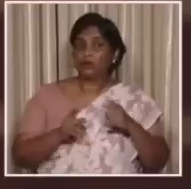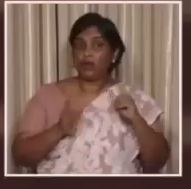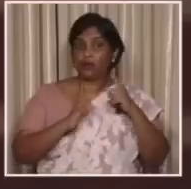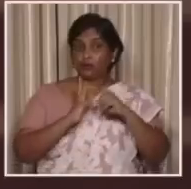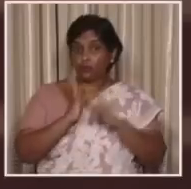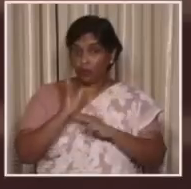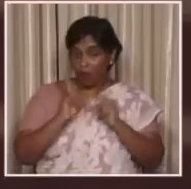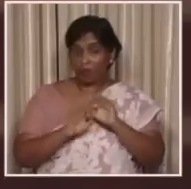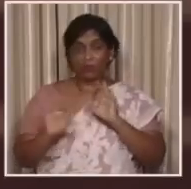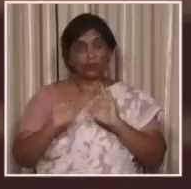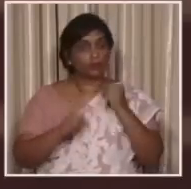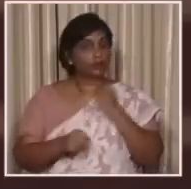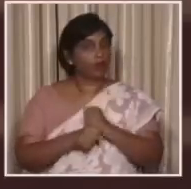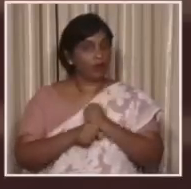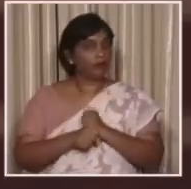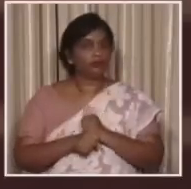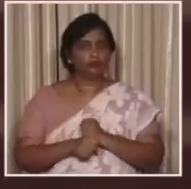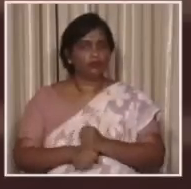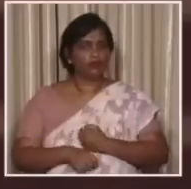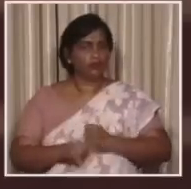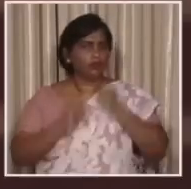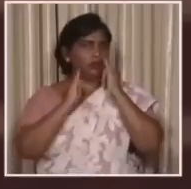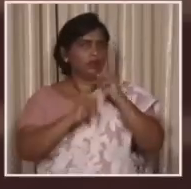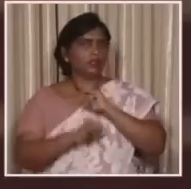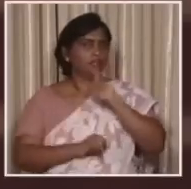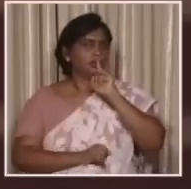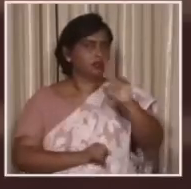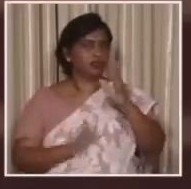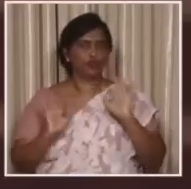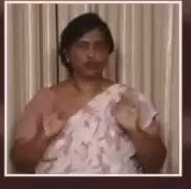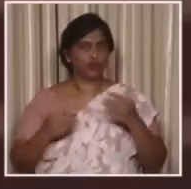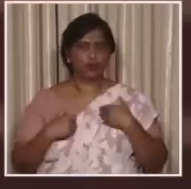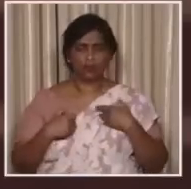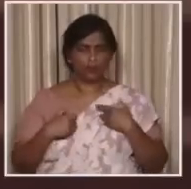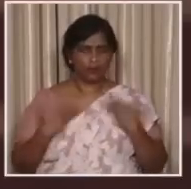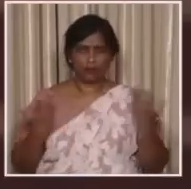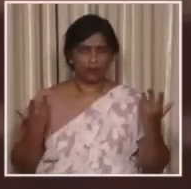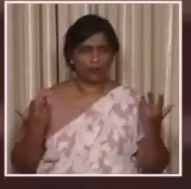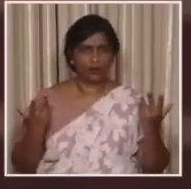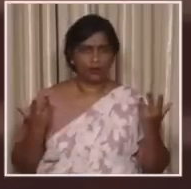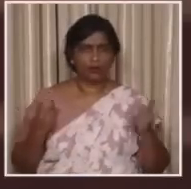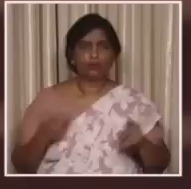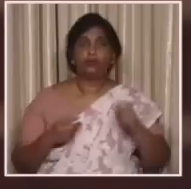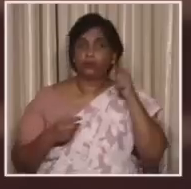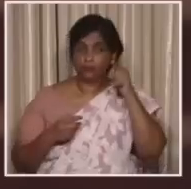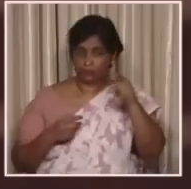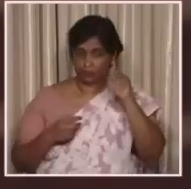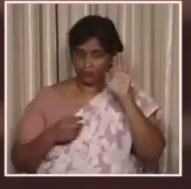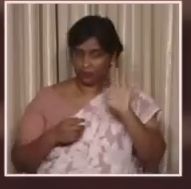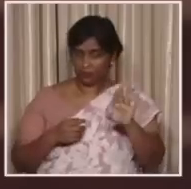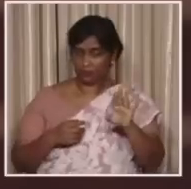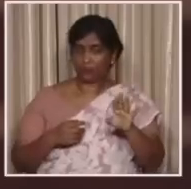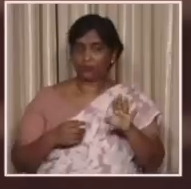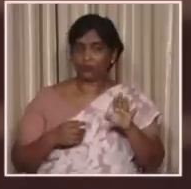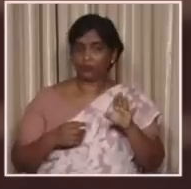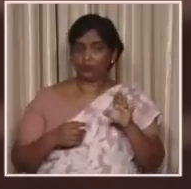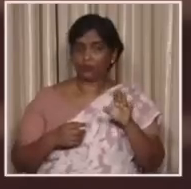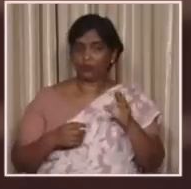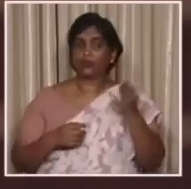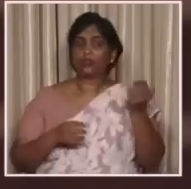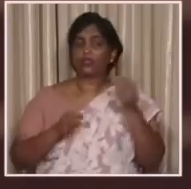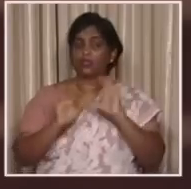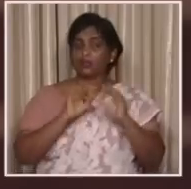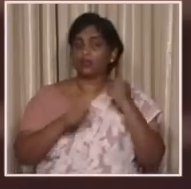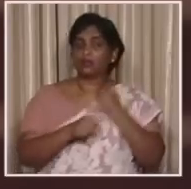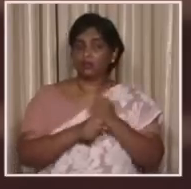UNP යහපාලන ආණ්ඩුවේ කාලේ වුණා කියලා අපි ඔබතුමාලට චෝදනා කරන්න සූදානම් නැහැ. ඔබතුමාලා ඒ කාලේ